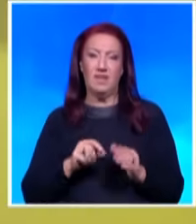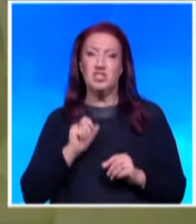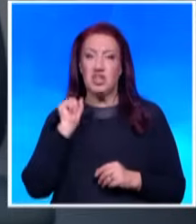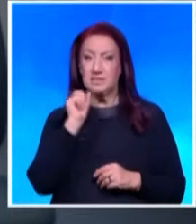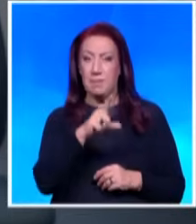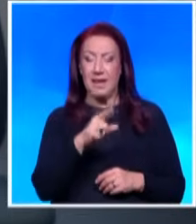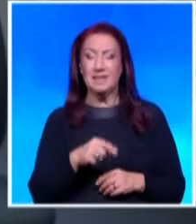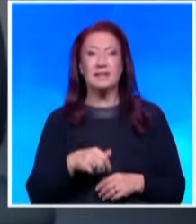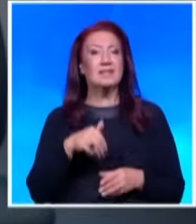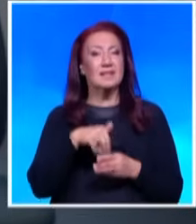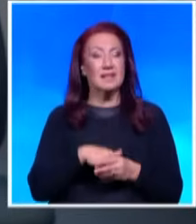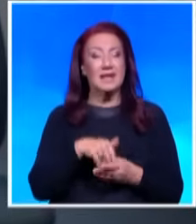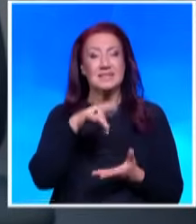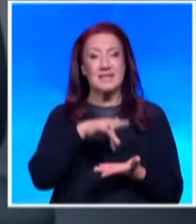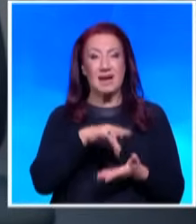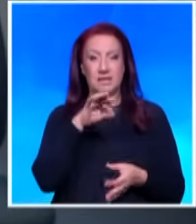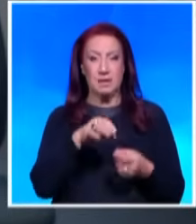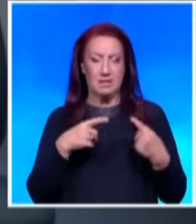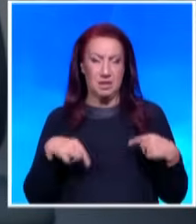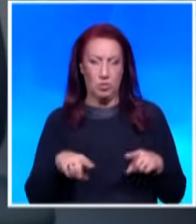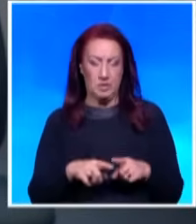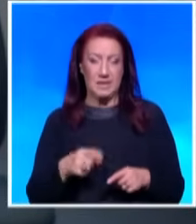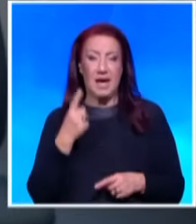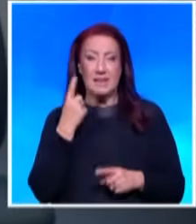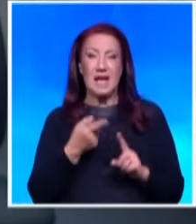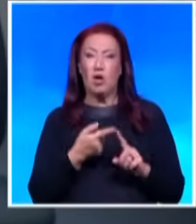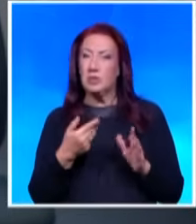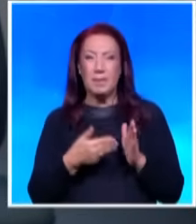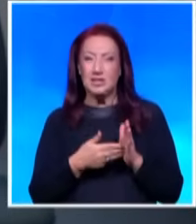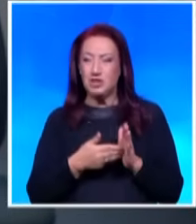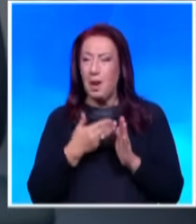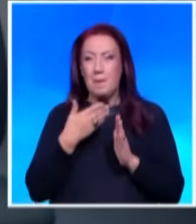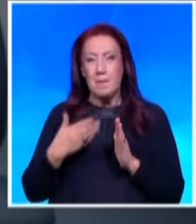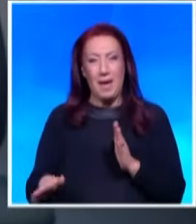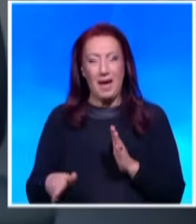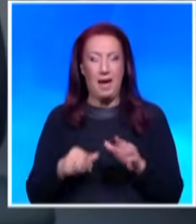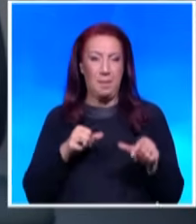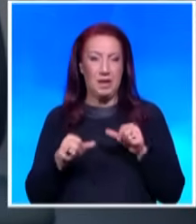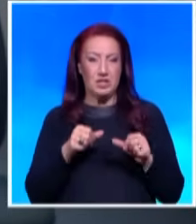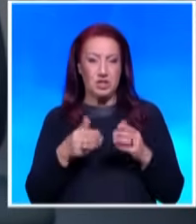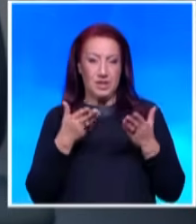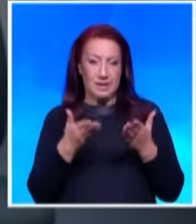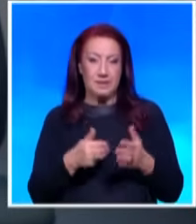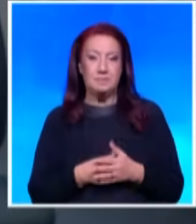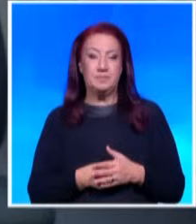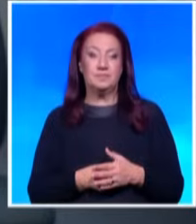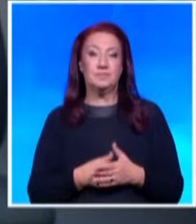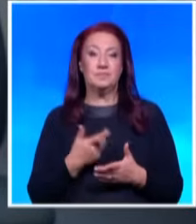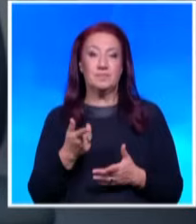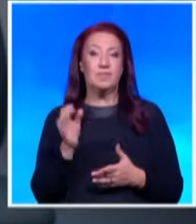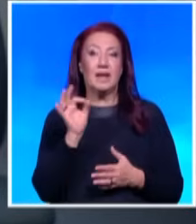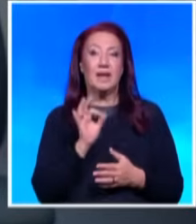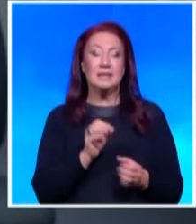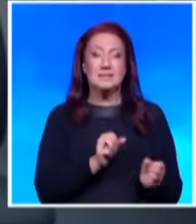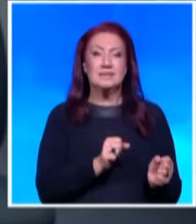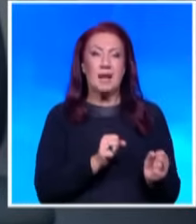А знаете, една от всичките причини Централната избирателна комисия да отмени машините миналия петък беше именно забавянето на този процес,